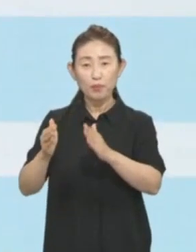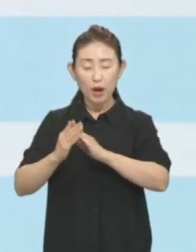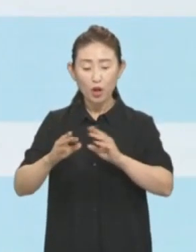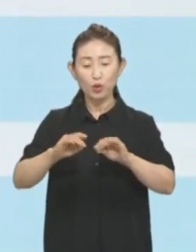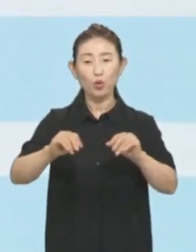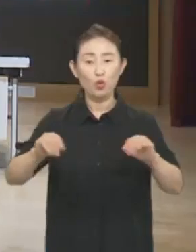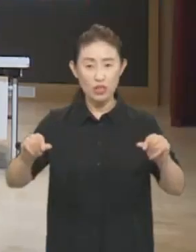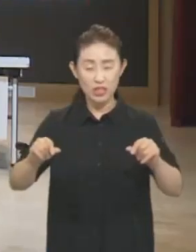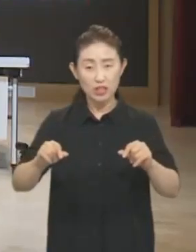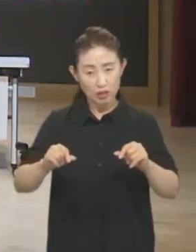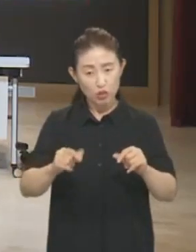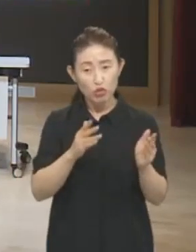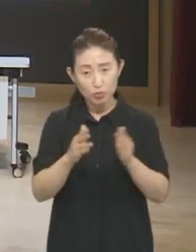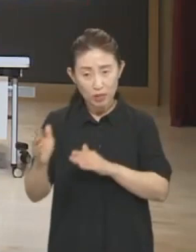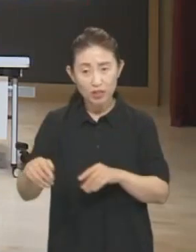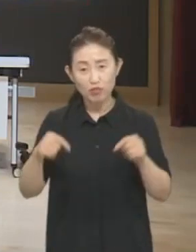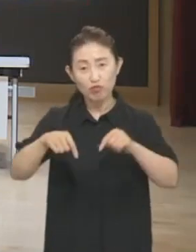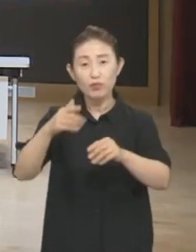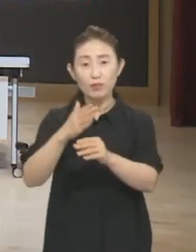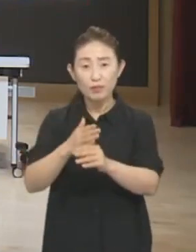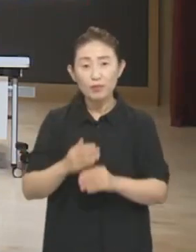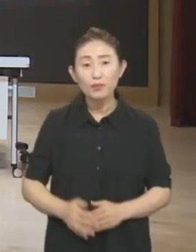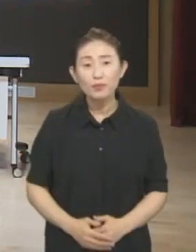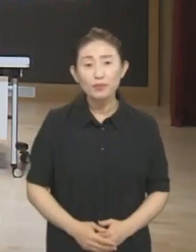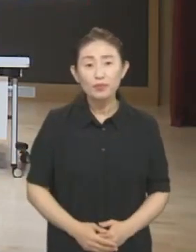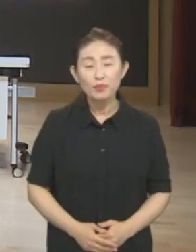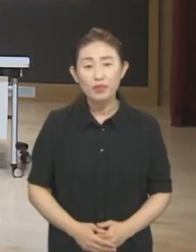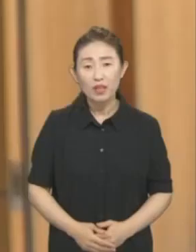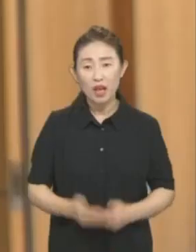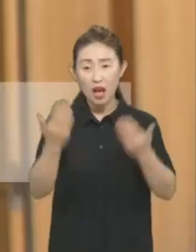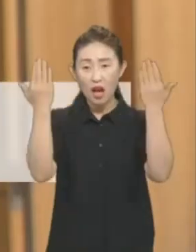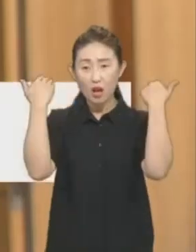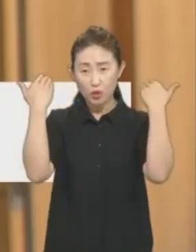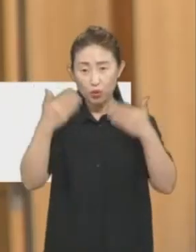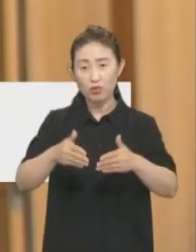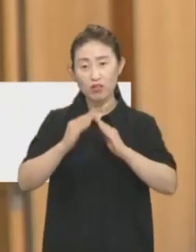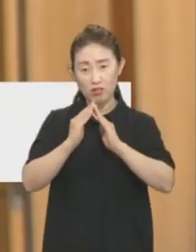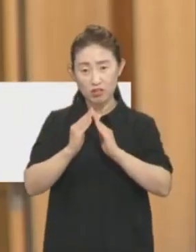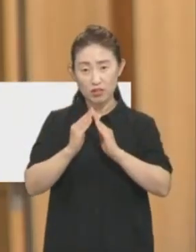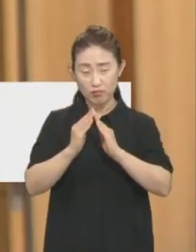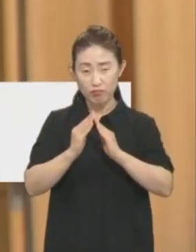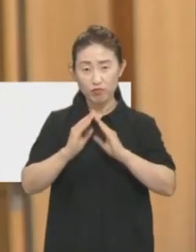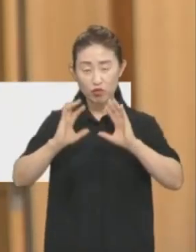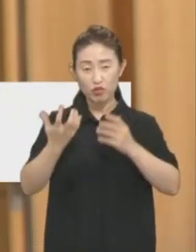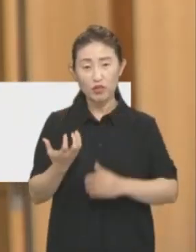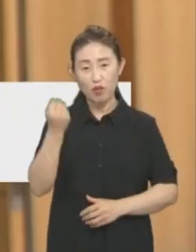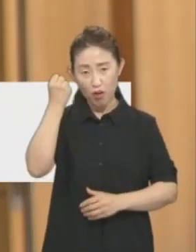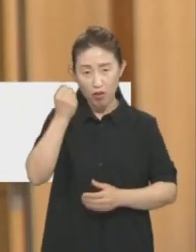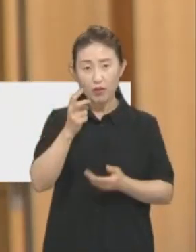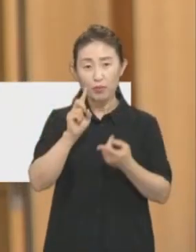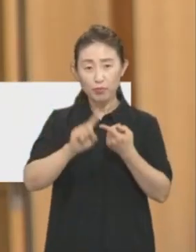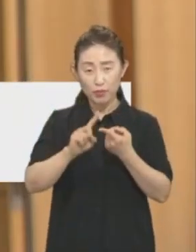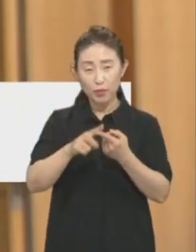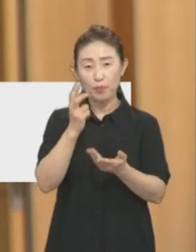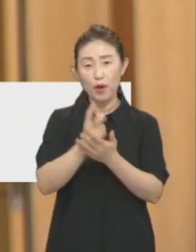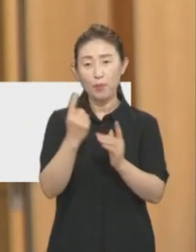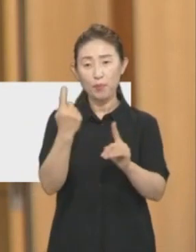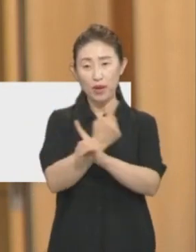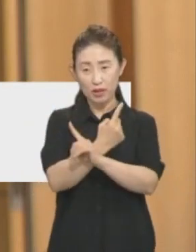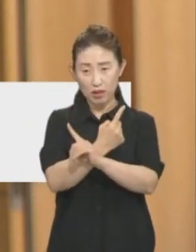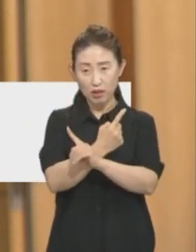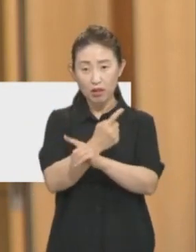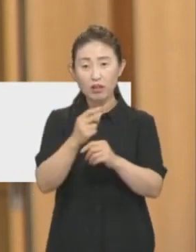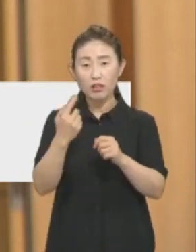확보 방식에 대한 논의를 진행하고 있습니다. 국립학교 설치령의 개정됨에 따라서 이번에 전 단계로서